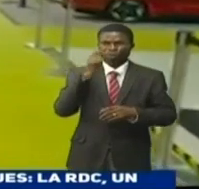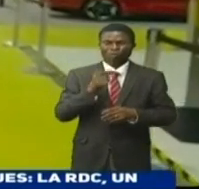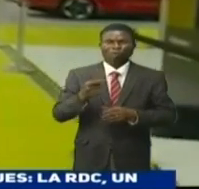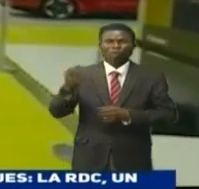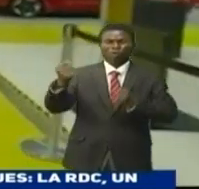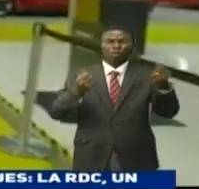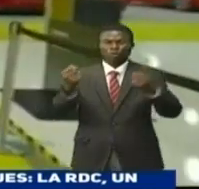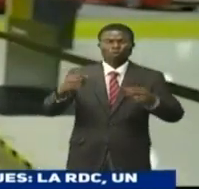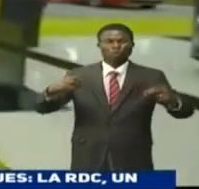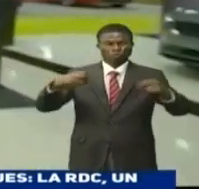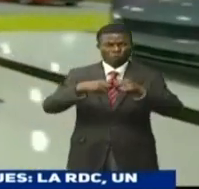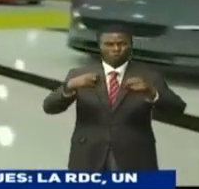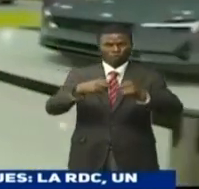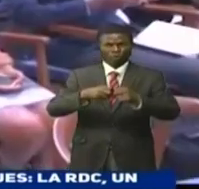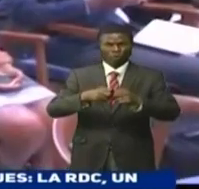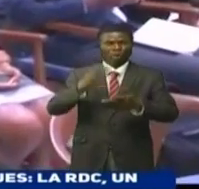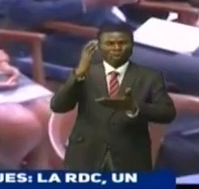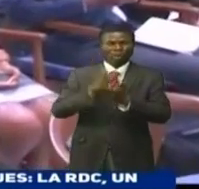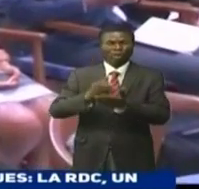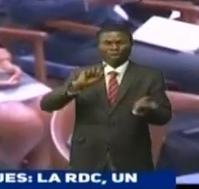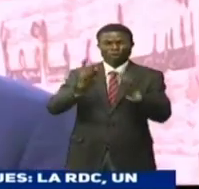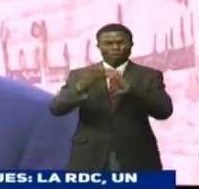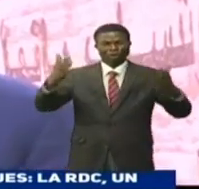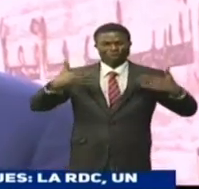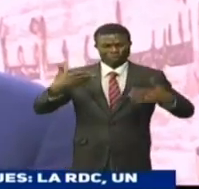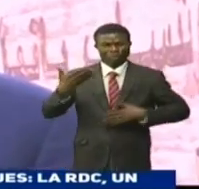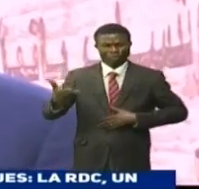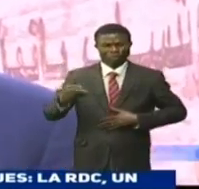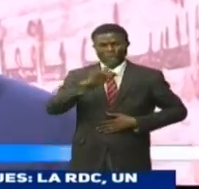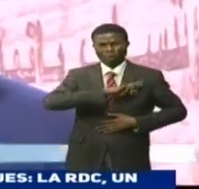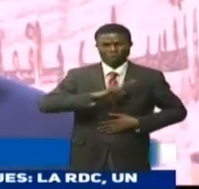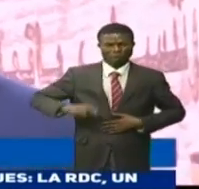électriques pour lutter contre le changement climatique